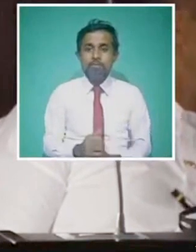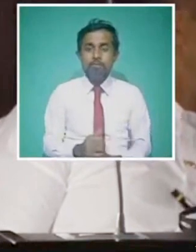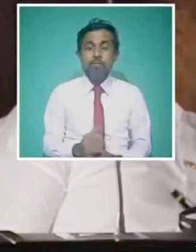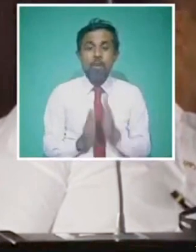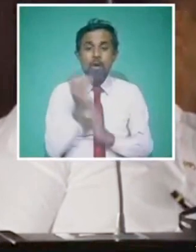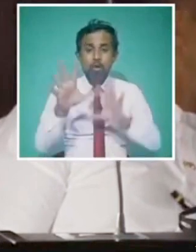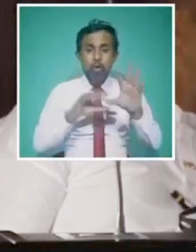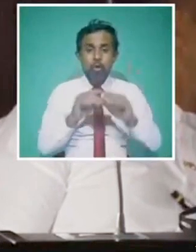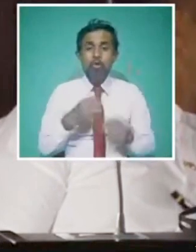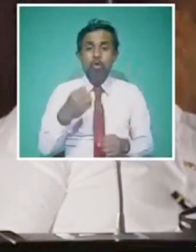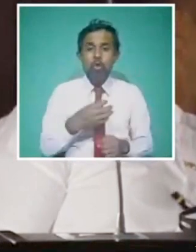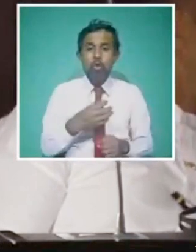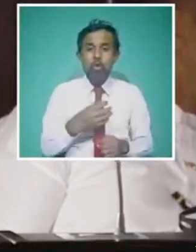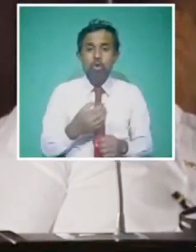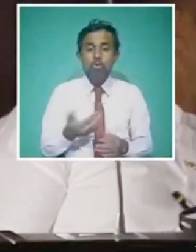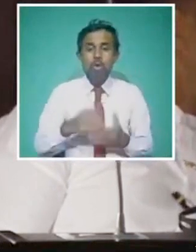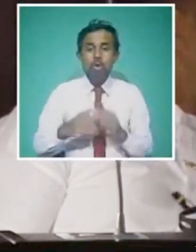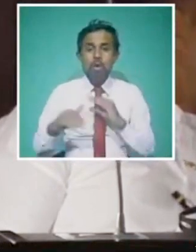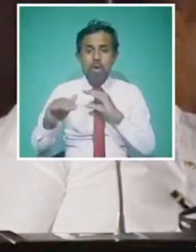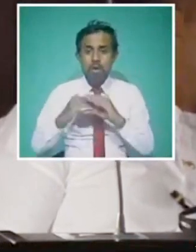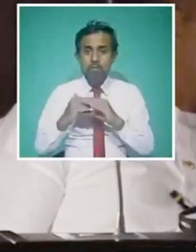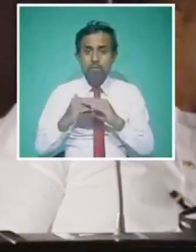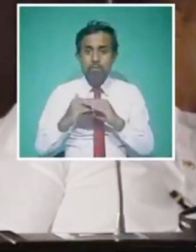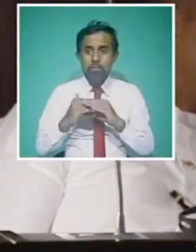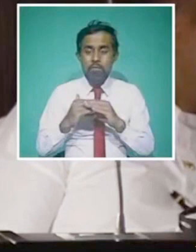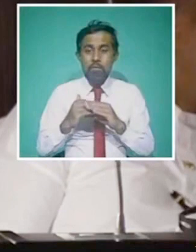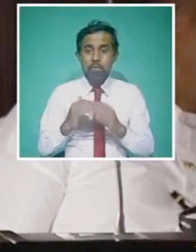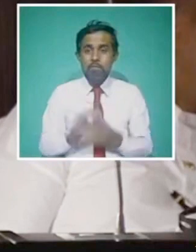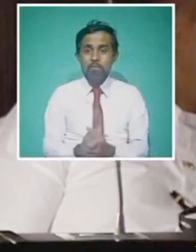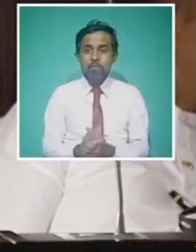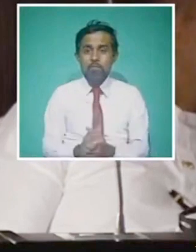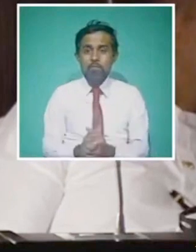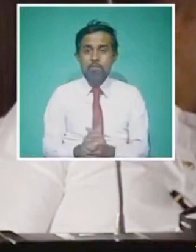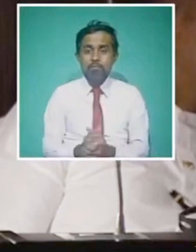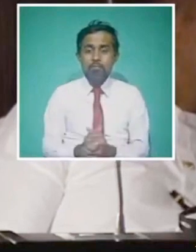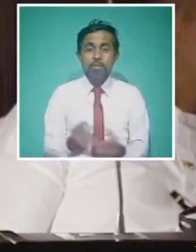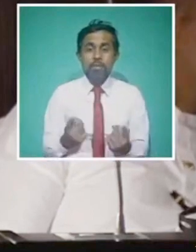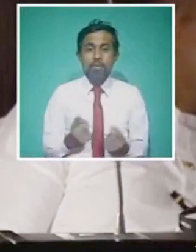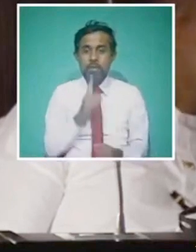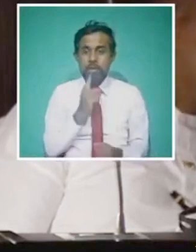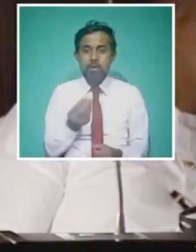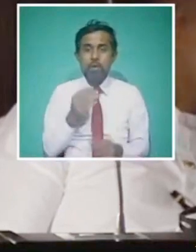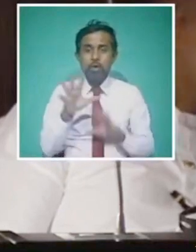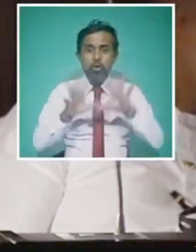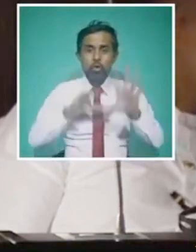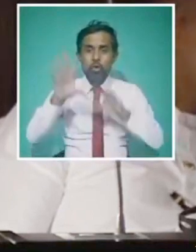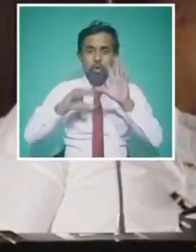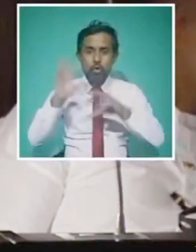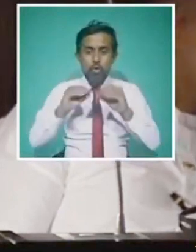දාලා ඒ අංකය දාලා reply letter. ඒකේ ඒගොල්ලෝ කියනවා the information requested relate to many cases